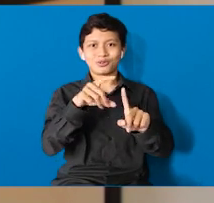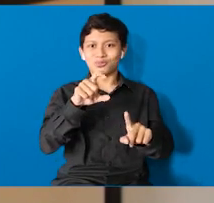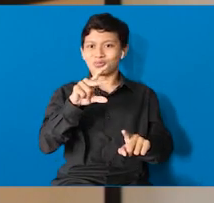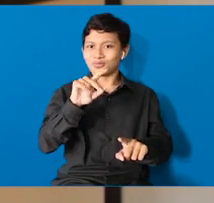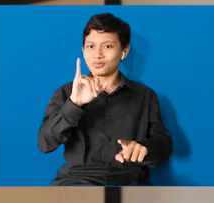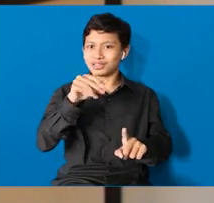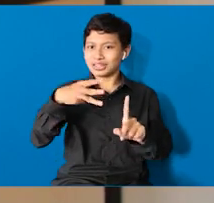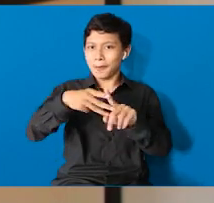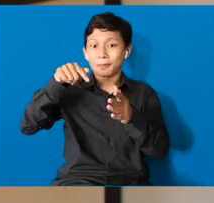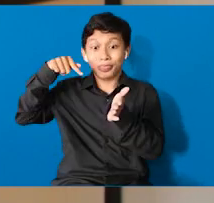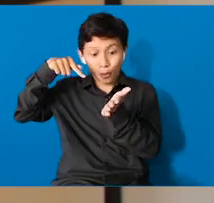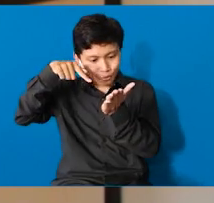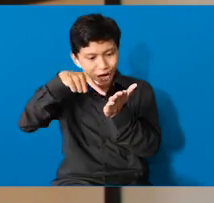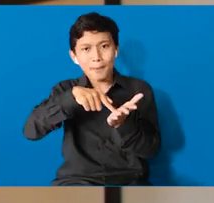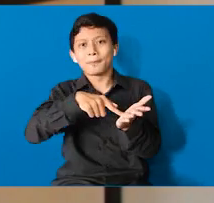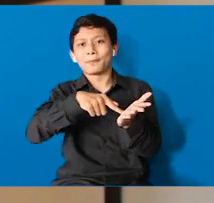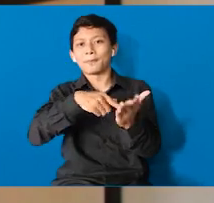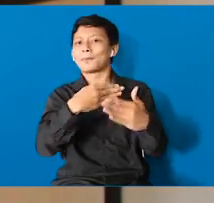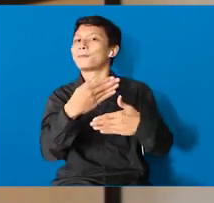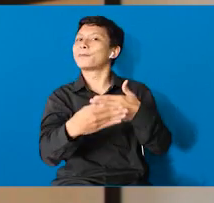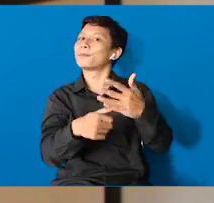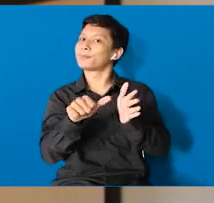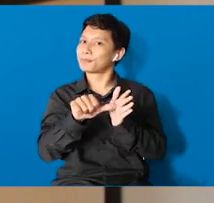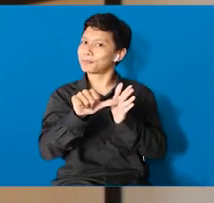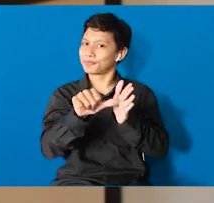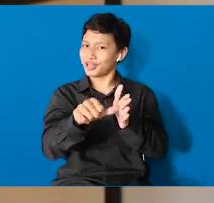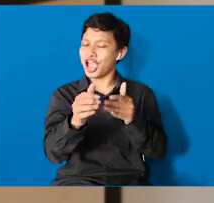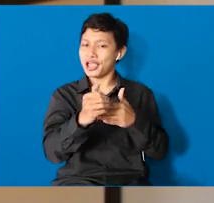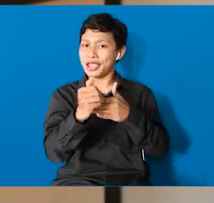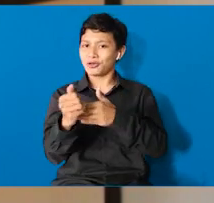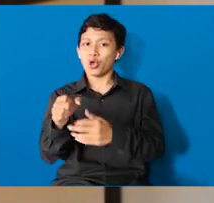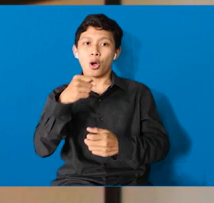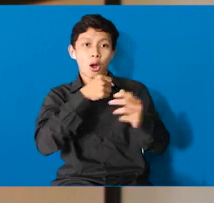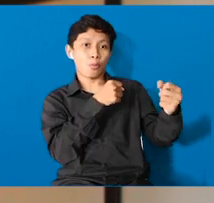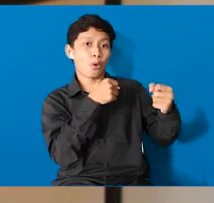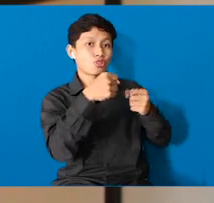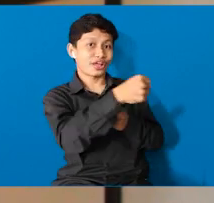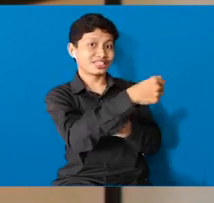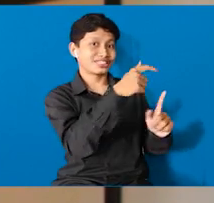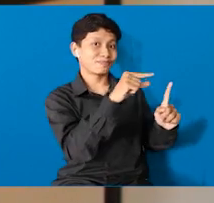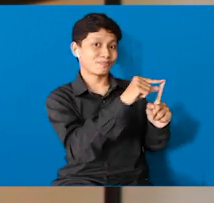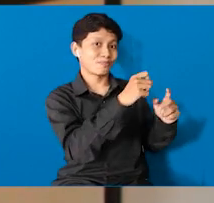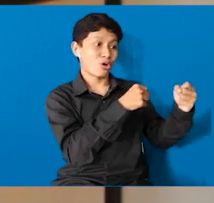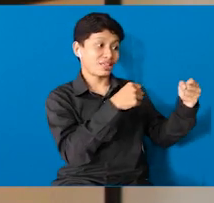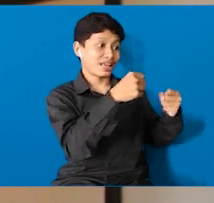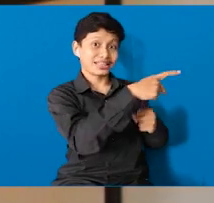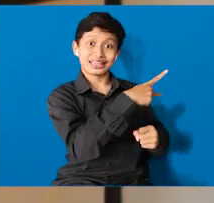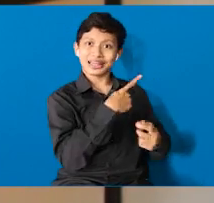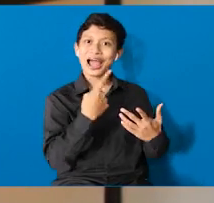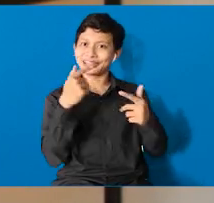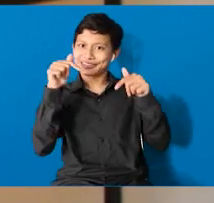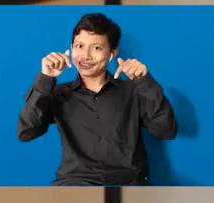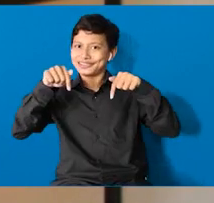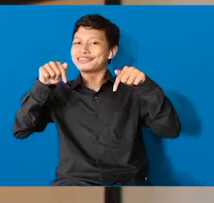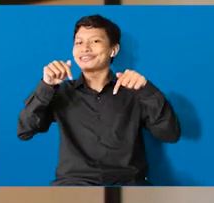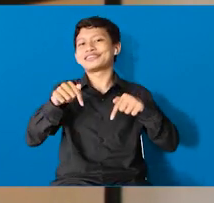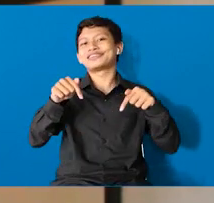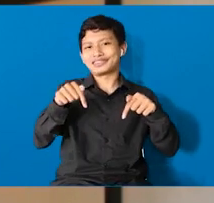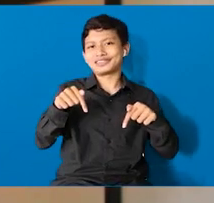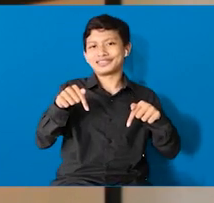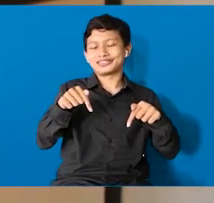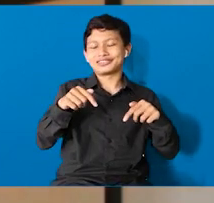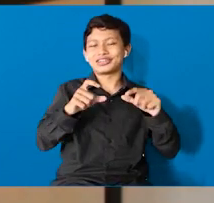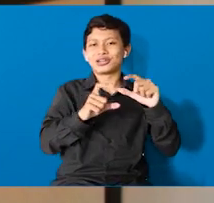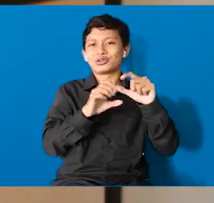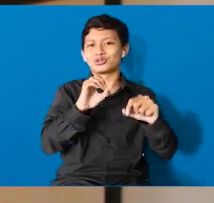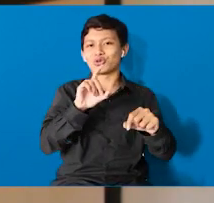termasuk share gitu ya, terkait dengan podcast kita untuk DivaPods yang Solidar